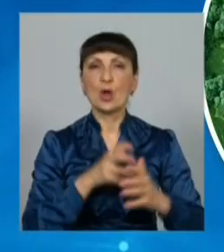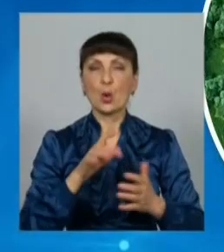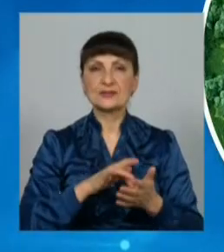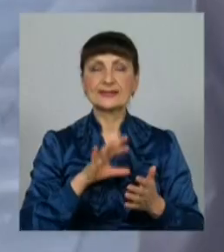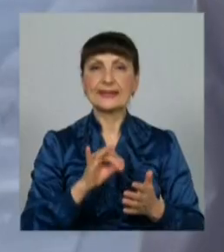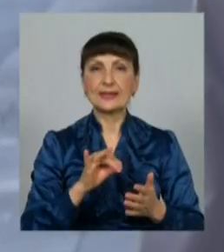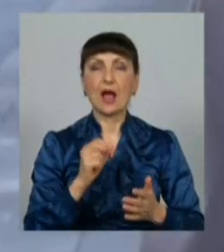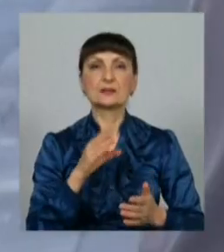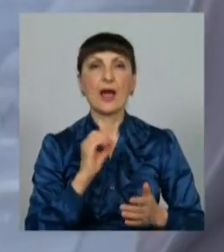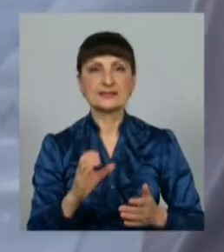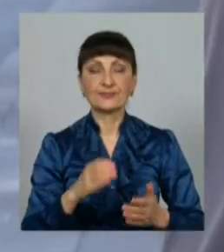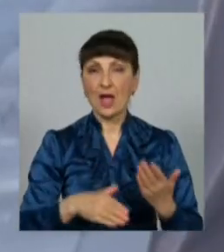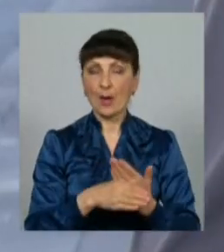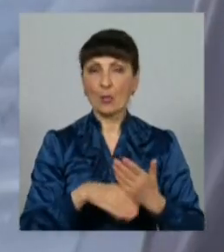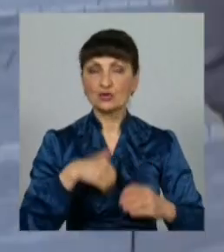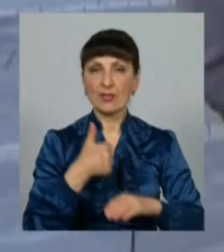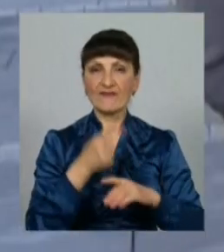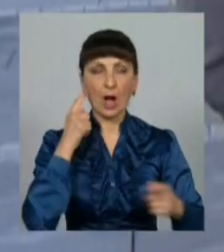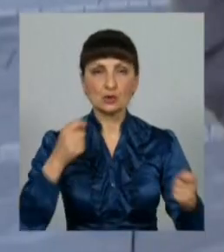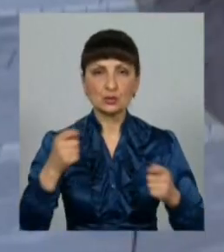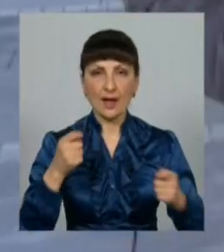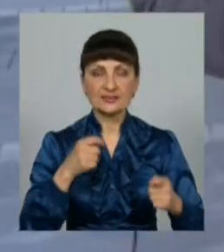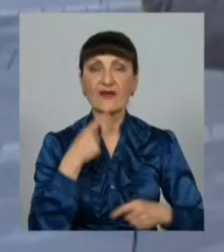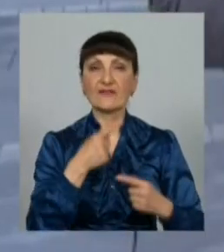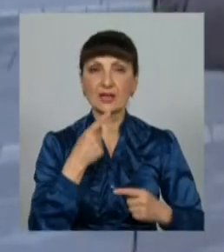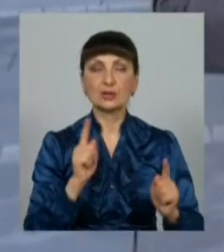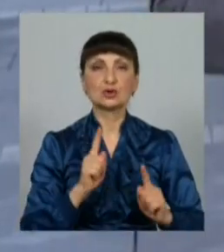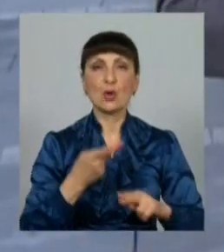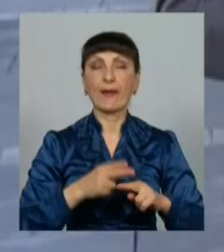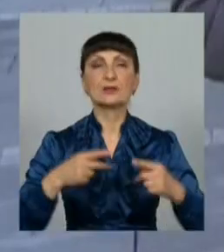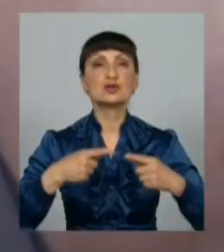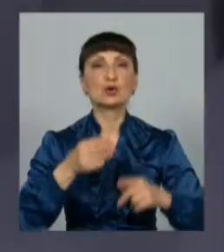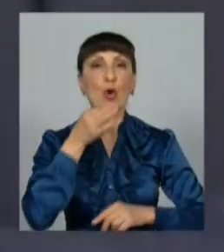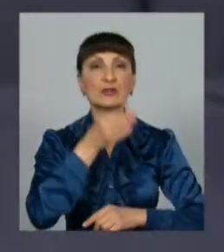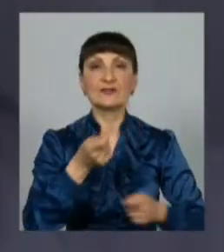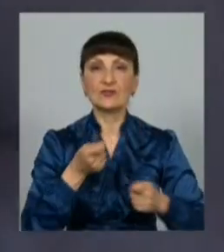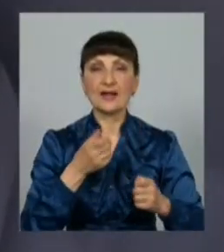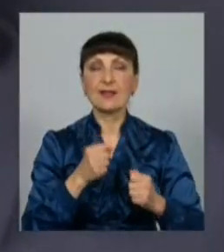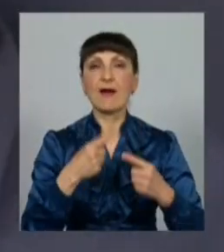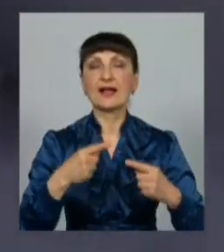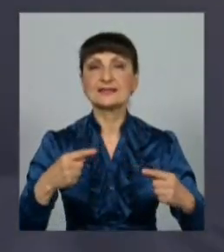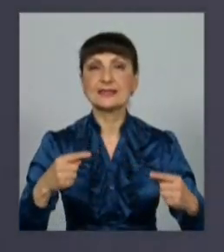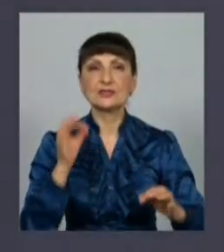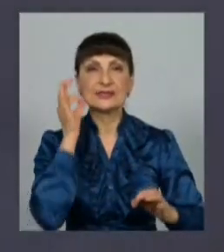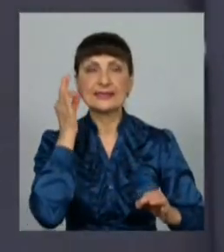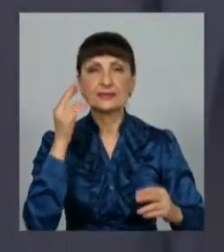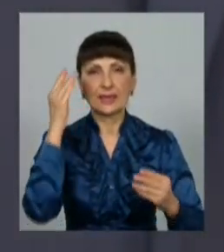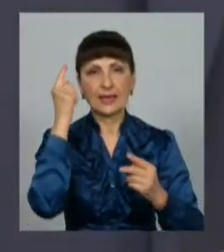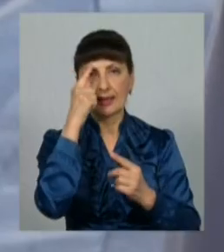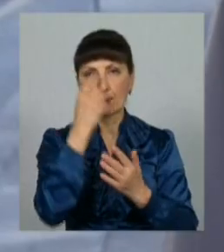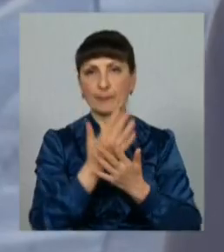канда сам помощник главы государства ерлан карин в свою очередь отмечает что это четкий ответ власти на различные манипуляции домыслы